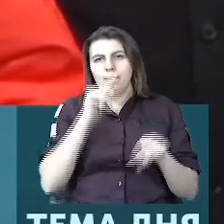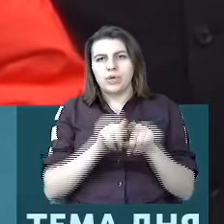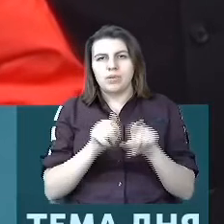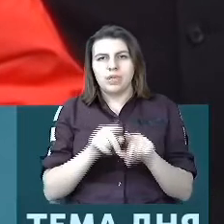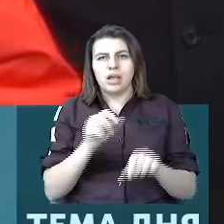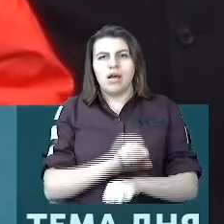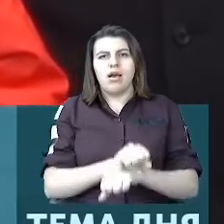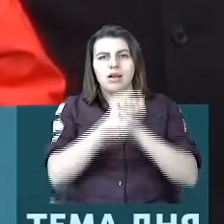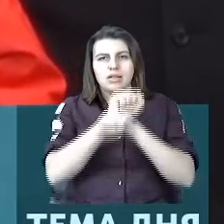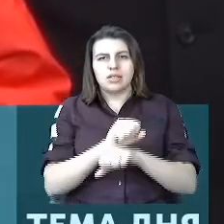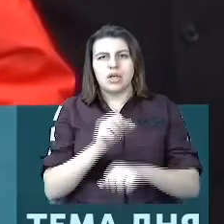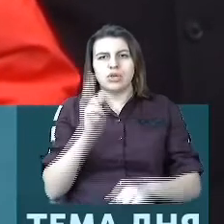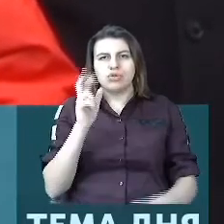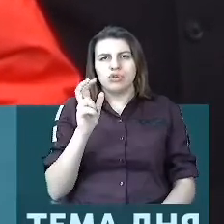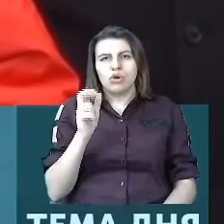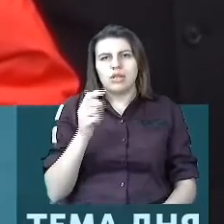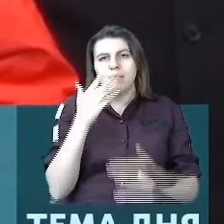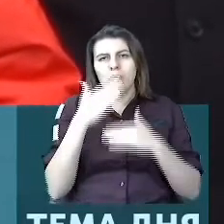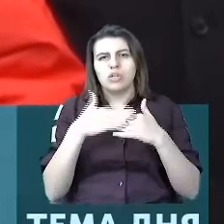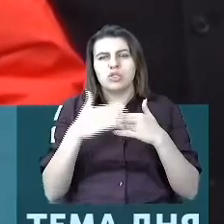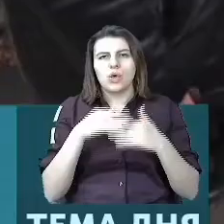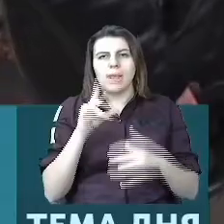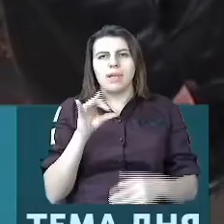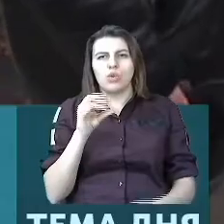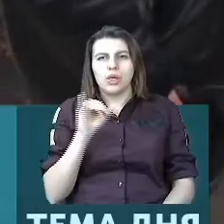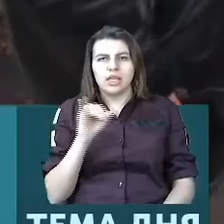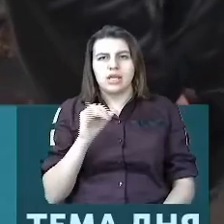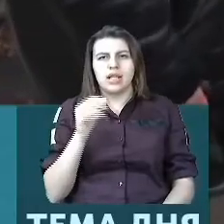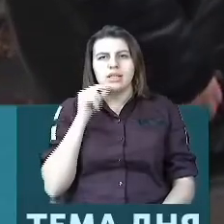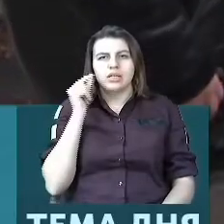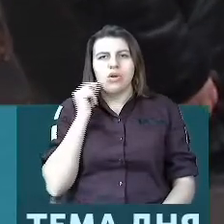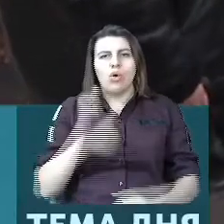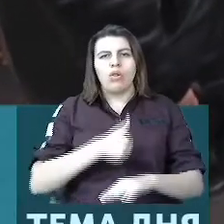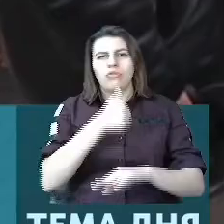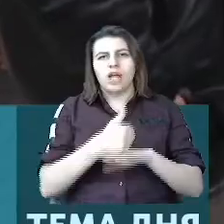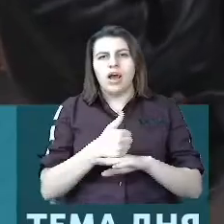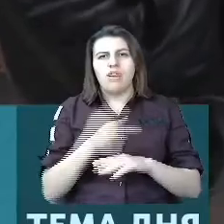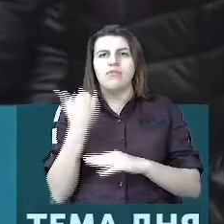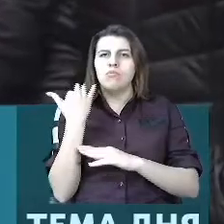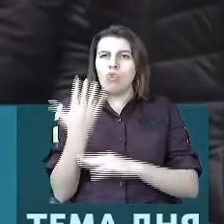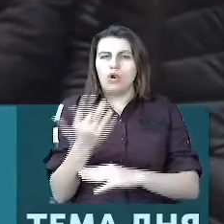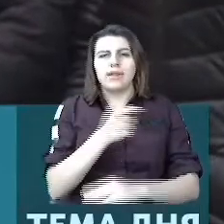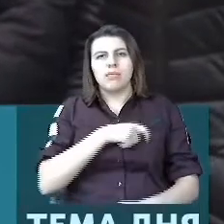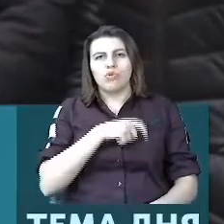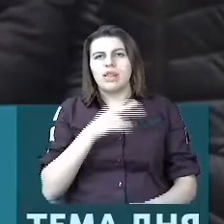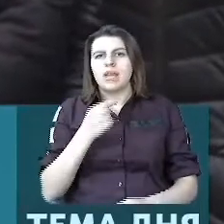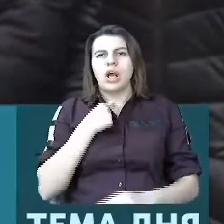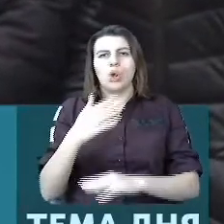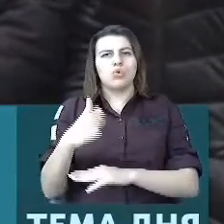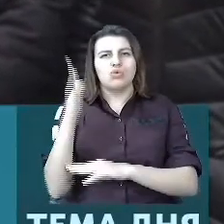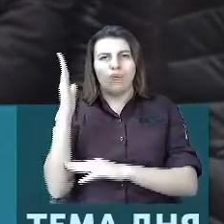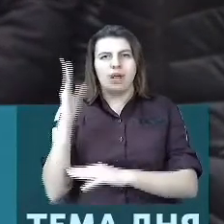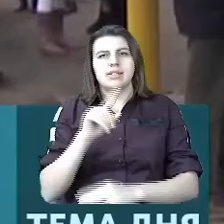протестувальників проходять також поблизу Кремінної та Лисичанська. Головна їх вимога до депутатів – не голосувати за проєкт закону про